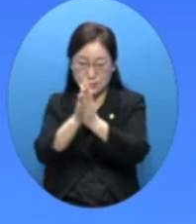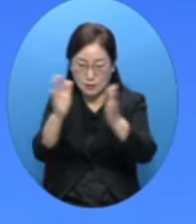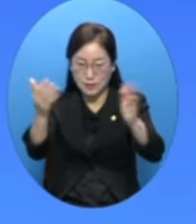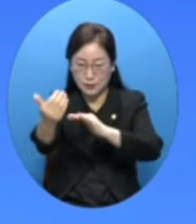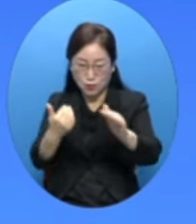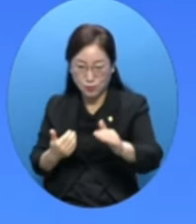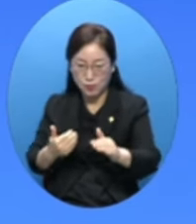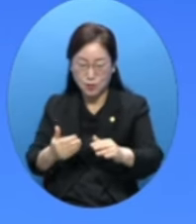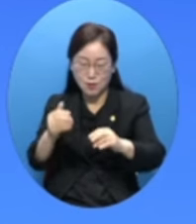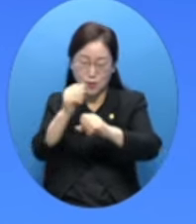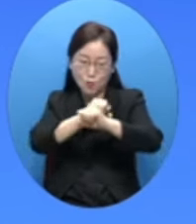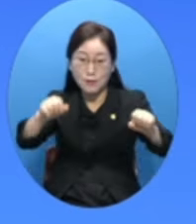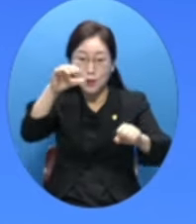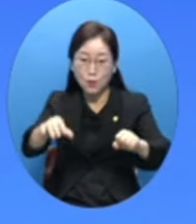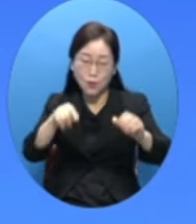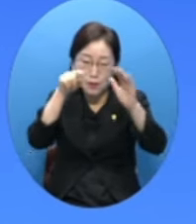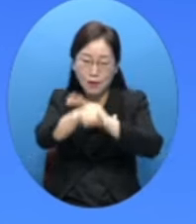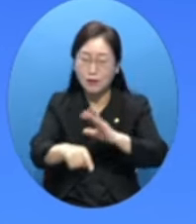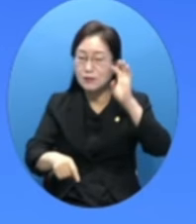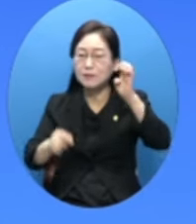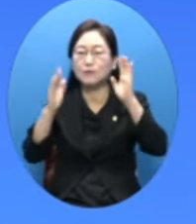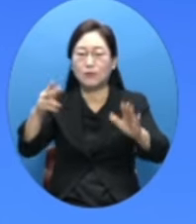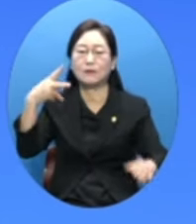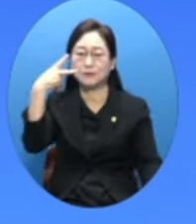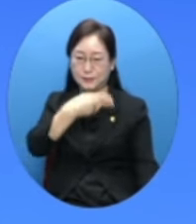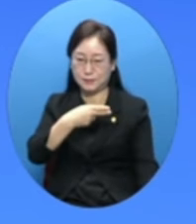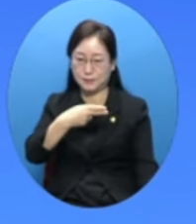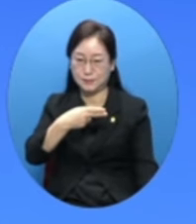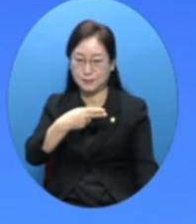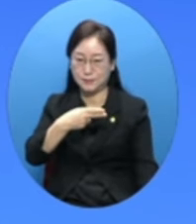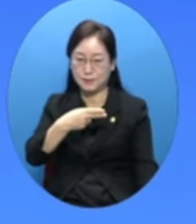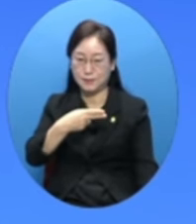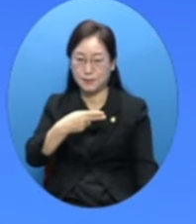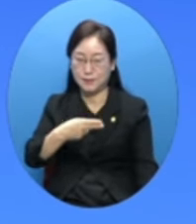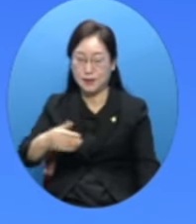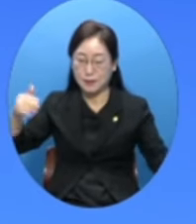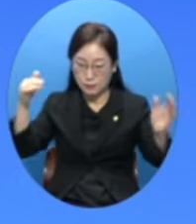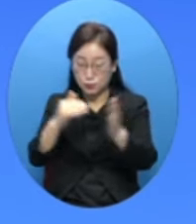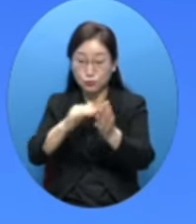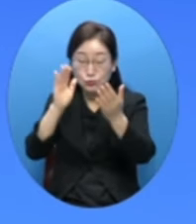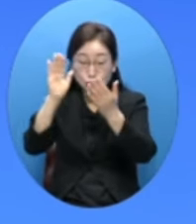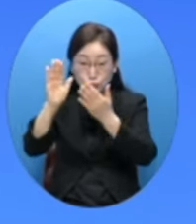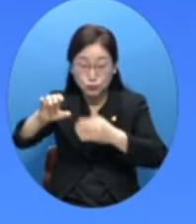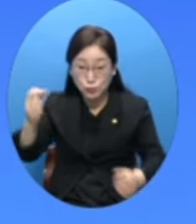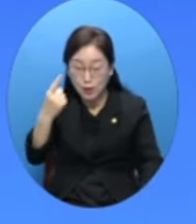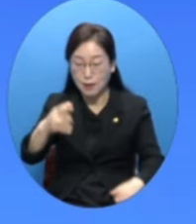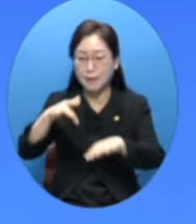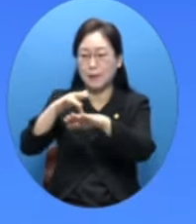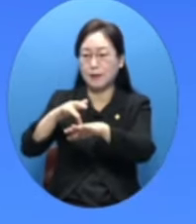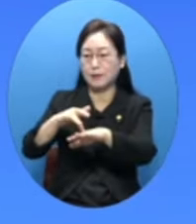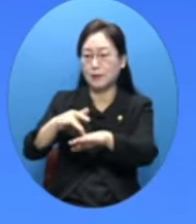가서 40일을 금식하셨는데 금식을 마치자마자 사탄이 와서